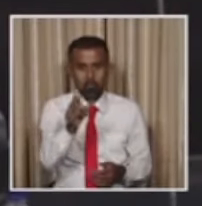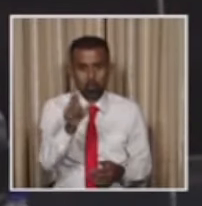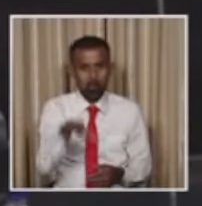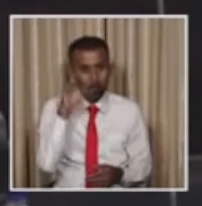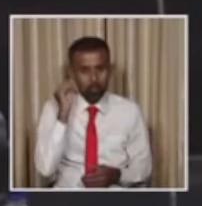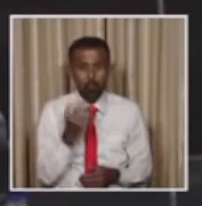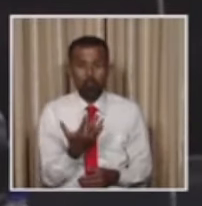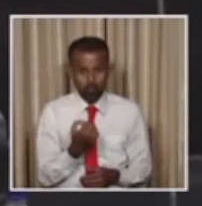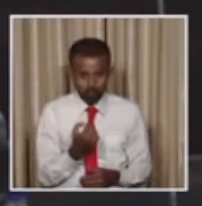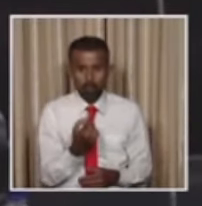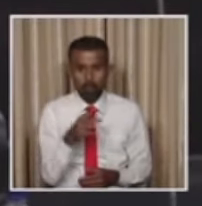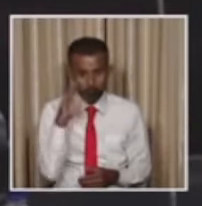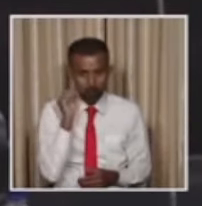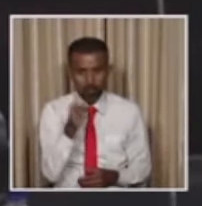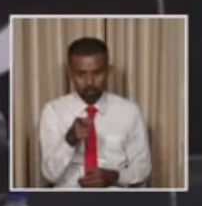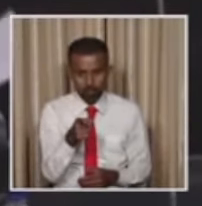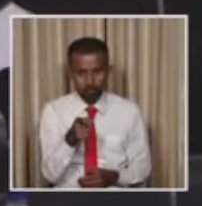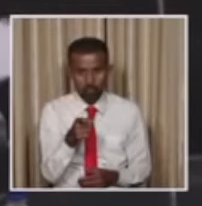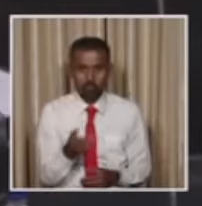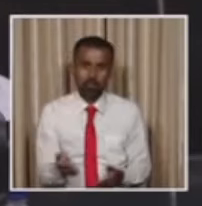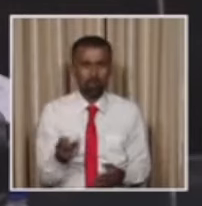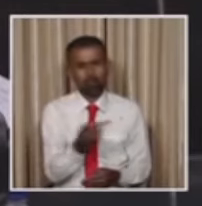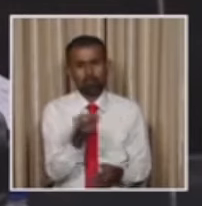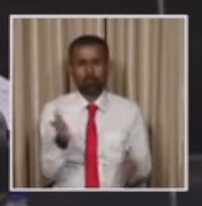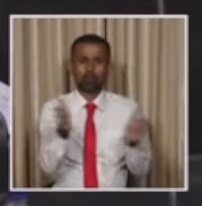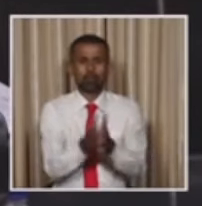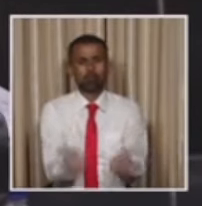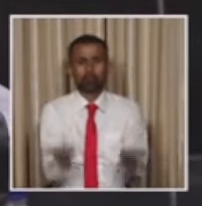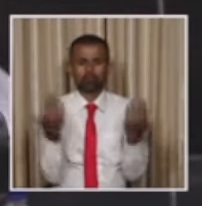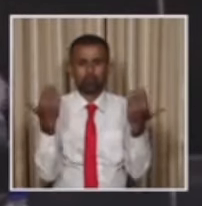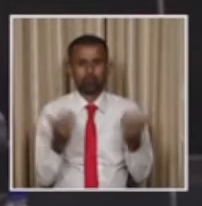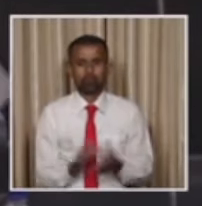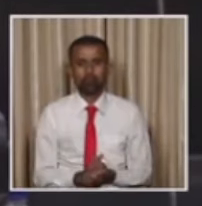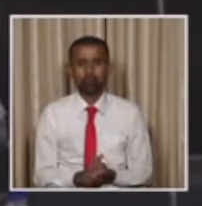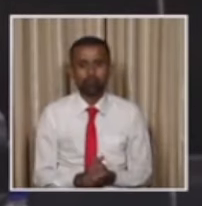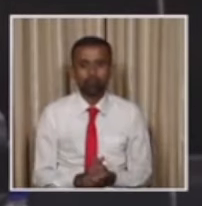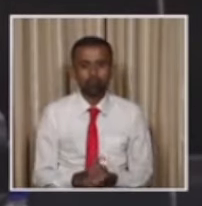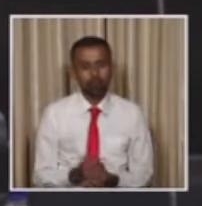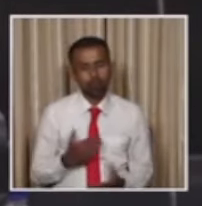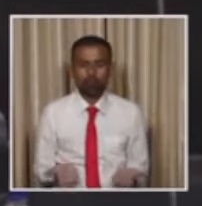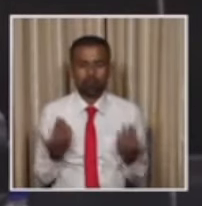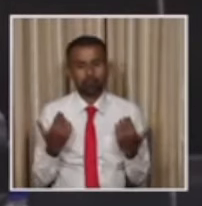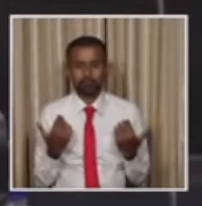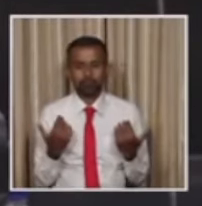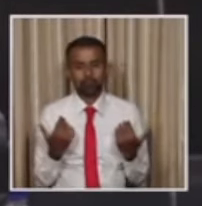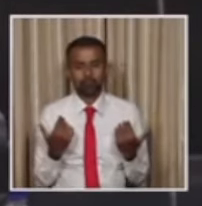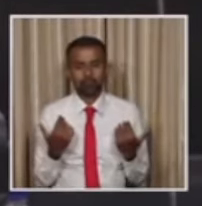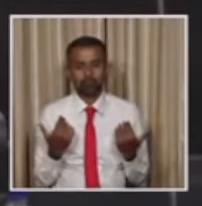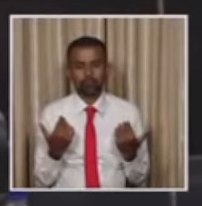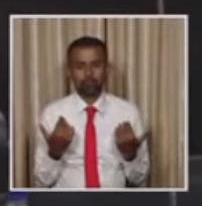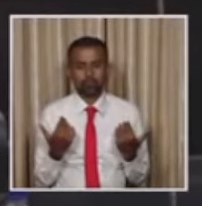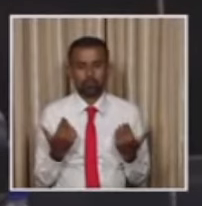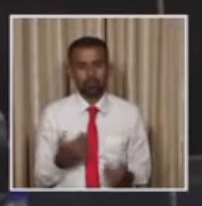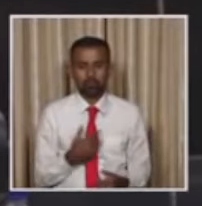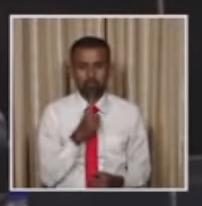මේක කළ යුතුයි කියලා. එහෙමනම් අපි ඒක නැවත දෙකොල්ලම එකතු වෙලා කරමු. හරි අපි කරමු. හරි එතකොට එහෙමනම් මං කියන්න